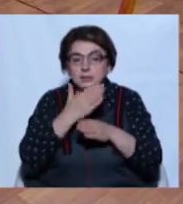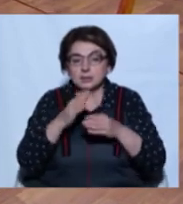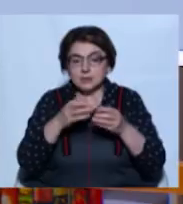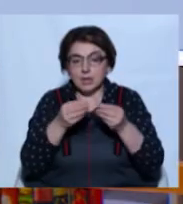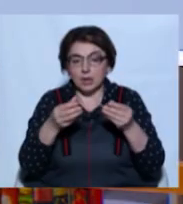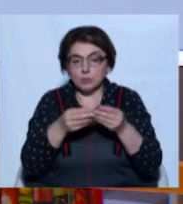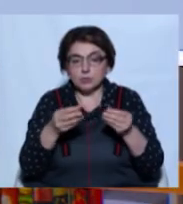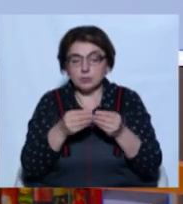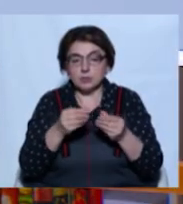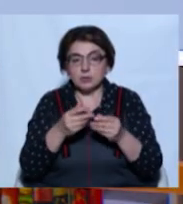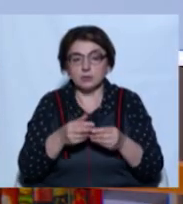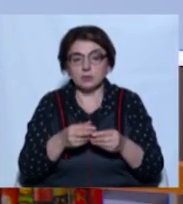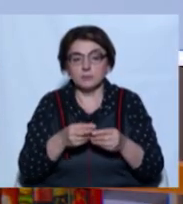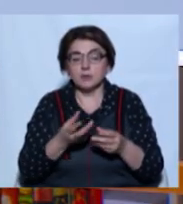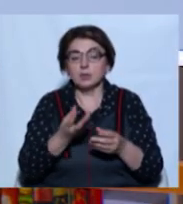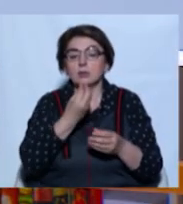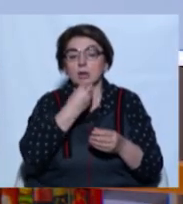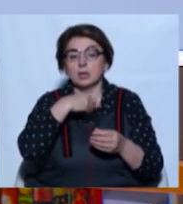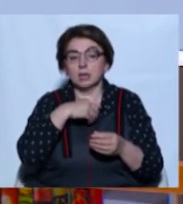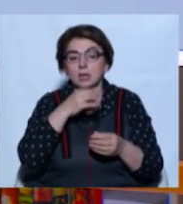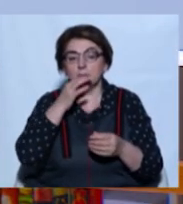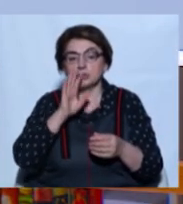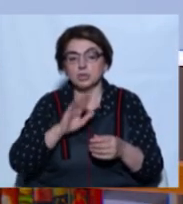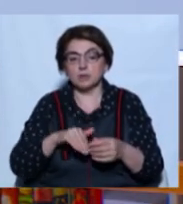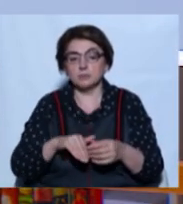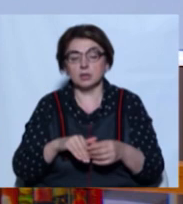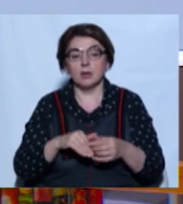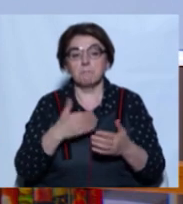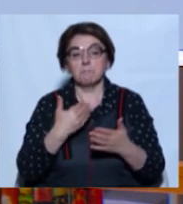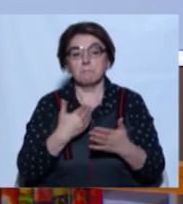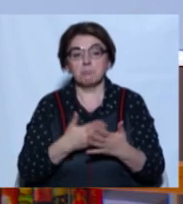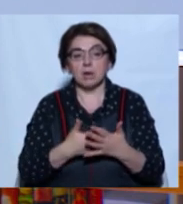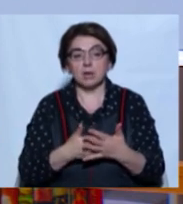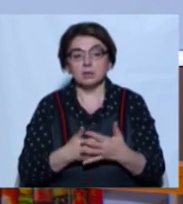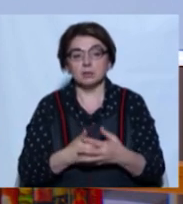დაქუცმაცდეს, სანამ გადაყლაპავს ცხოველი მას. აი მაგალითად